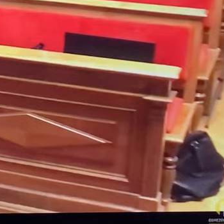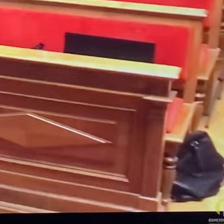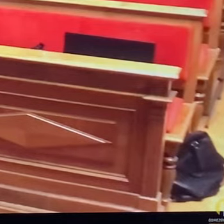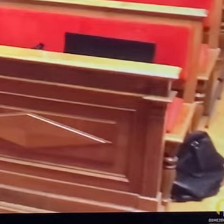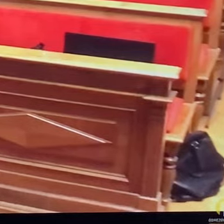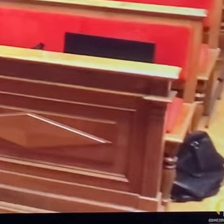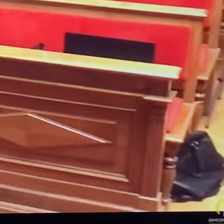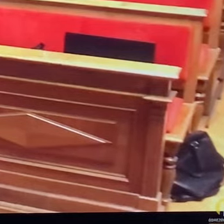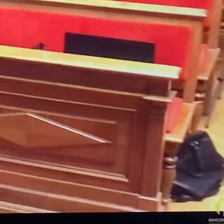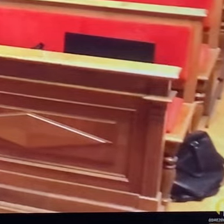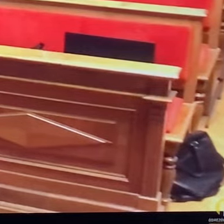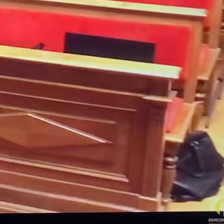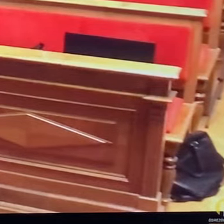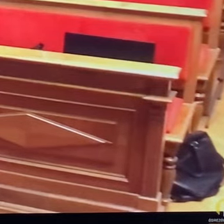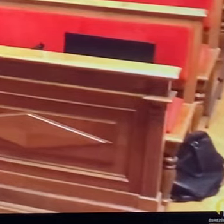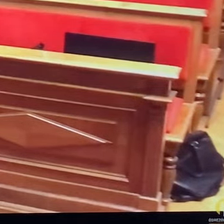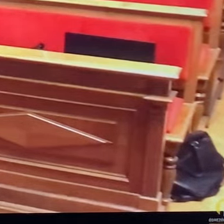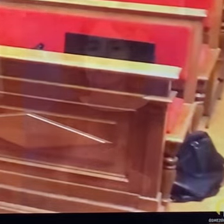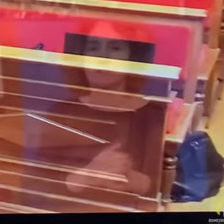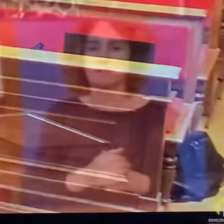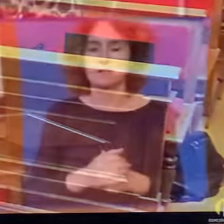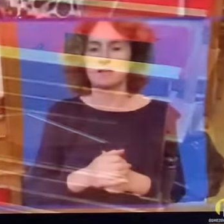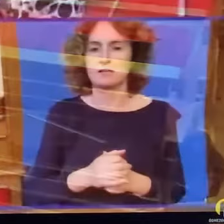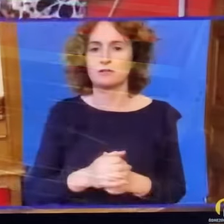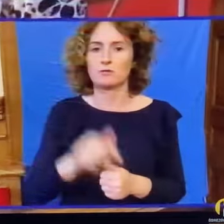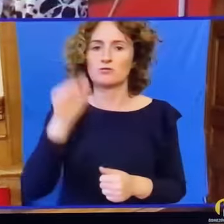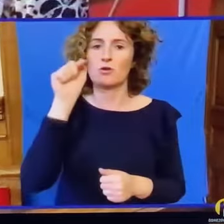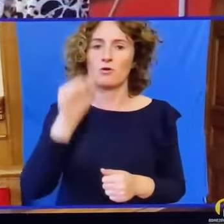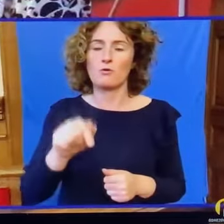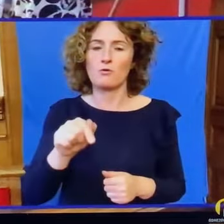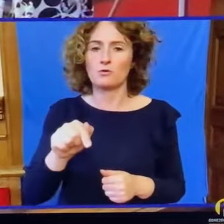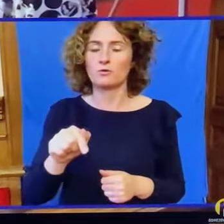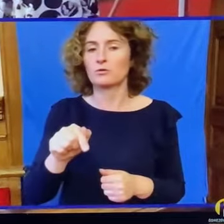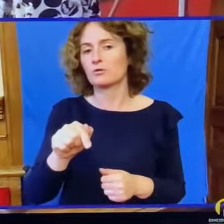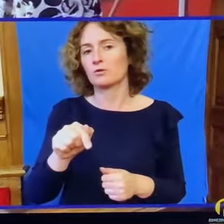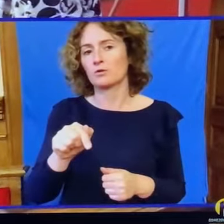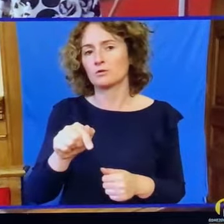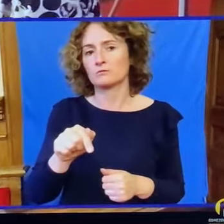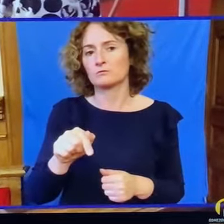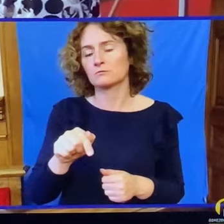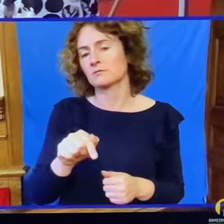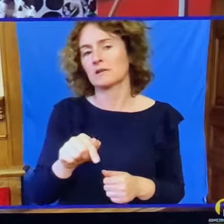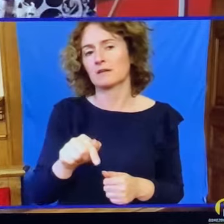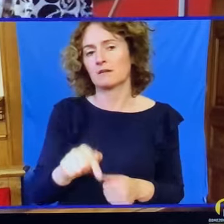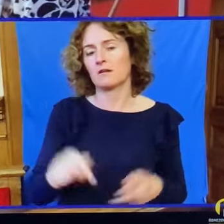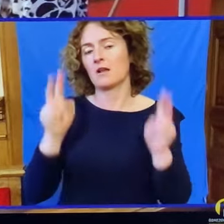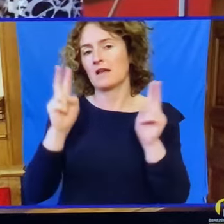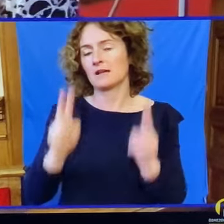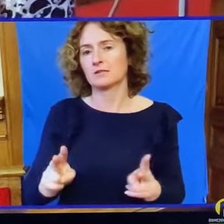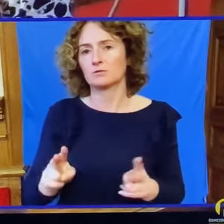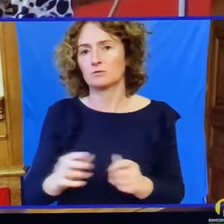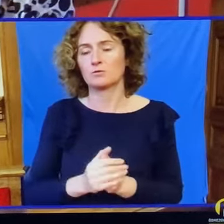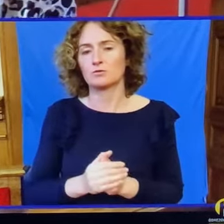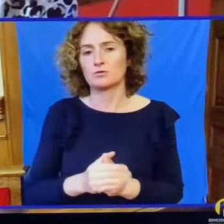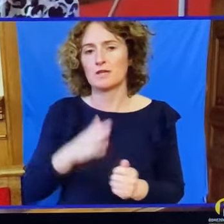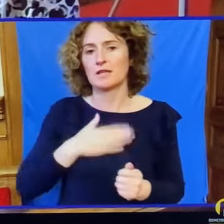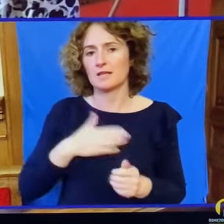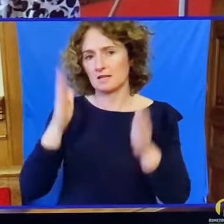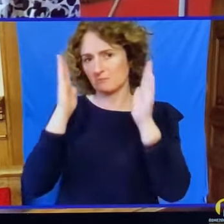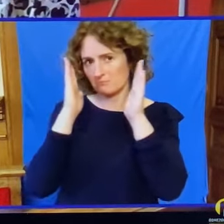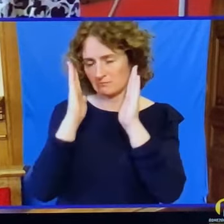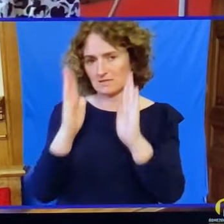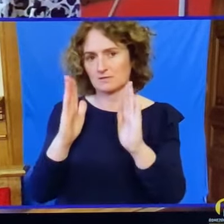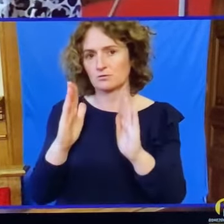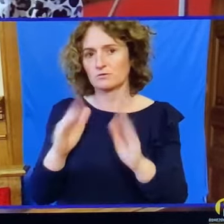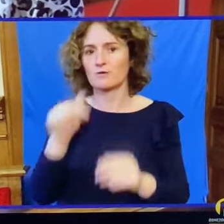feljelentettem Lázár Jánost. Önökön a sor. Nem tudom mit, nem tudom hogyan, de biztos vagyok benne, hogy